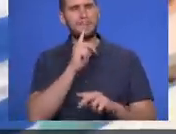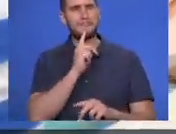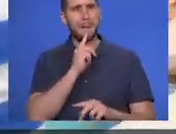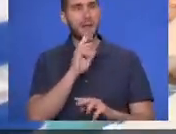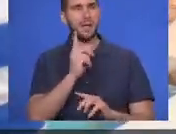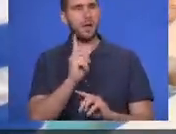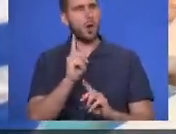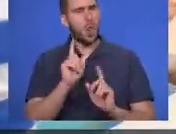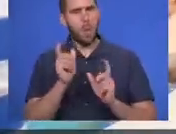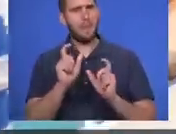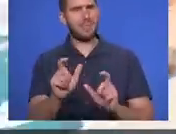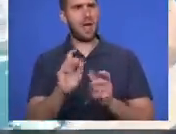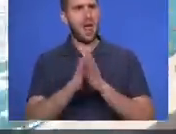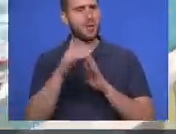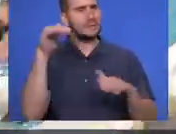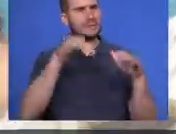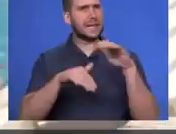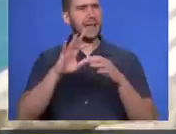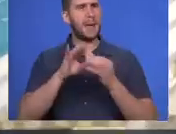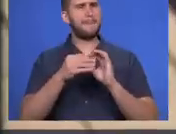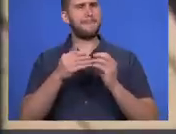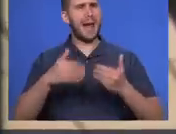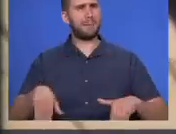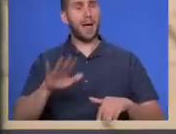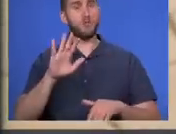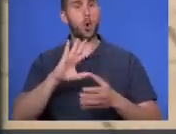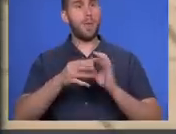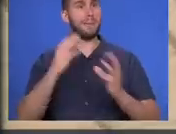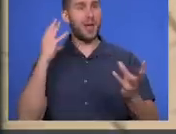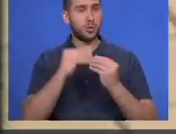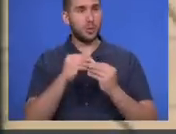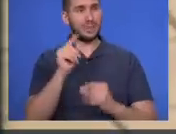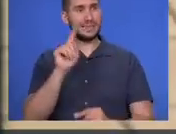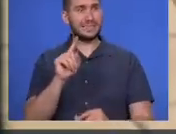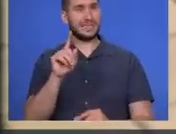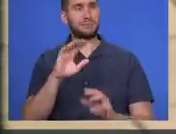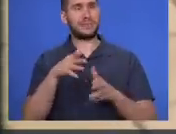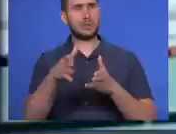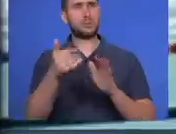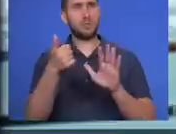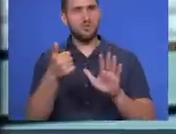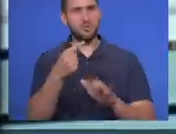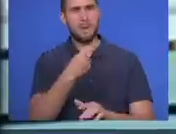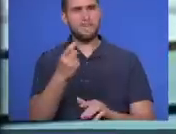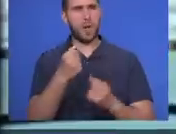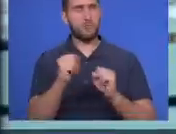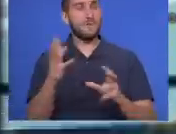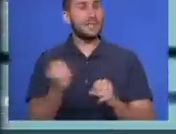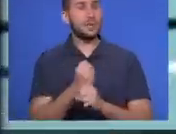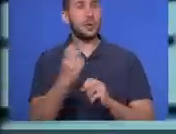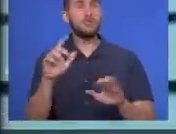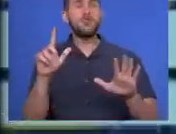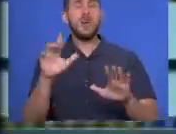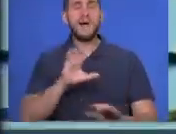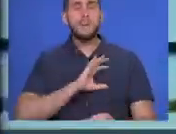מנע ממנו להפוך לשחיין פרלימפי בחמש אולימפיאדות. זיו בטר במסלול מספר 6, 100 מטרים חופשי. ולזכות בלא פחות